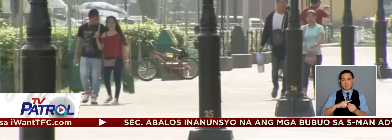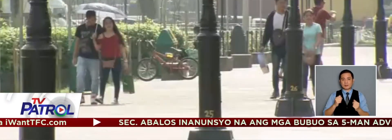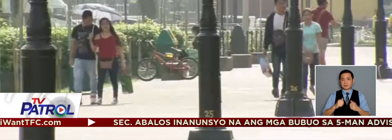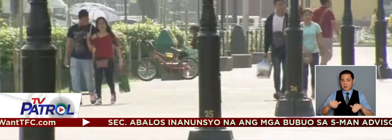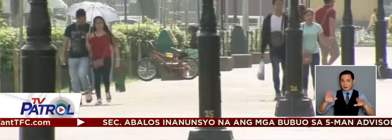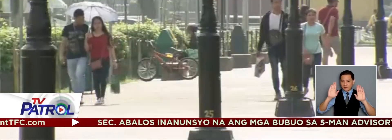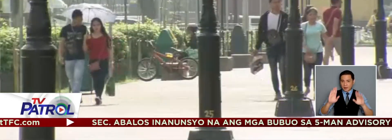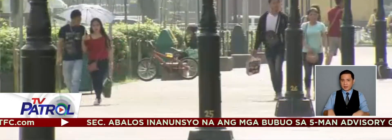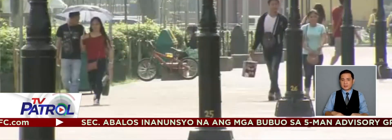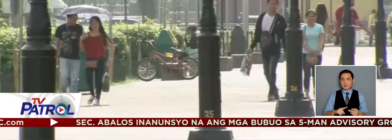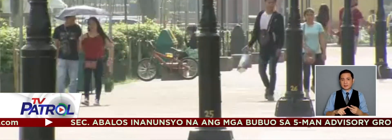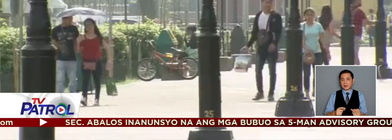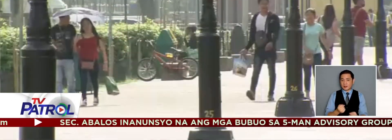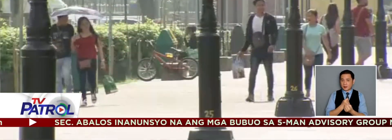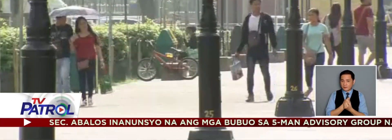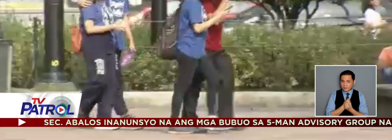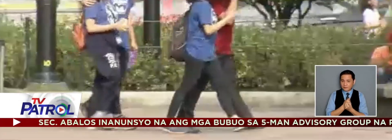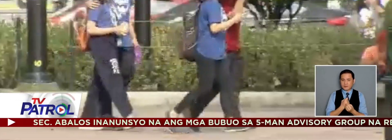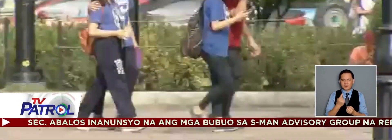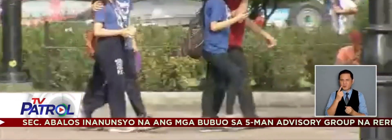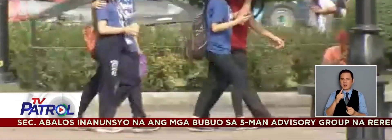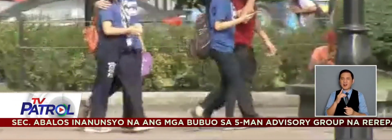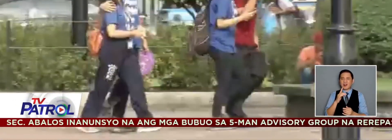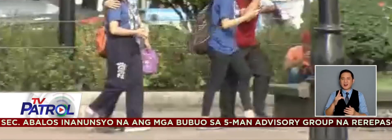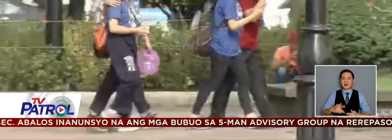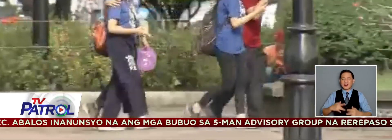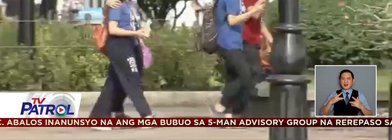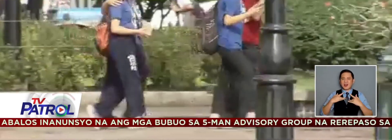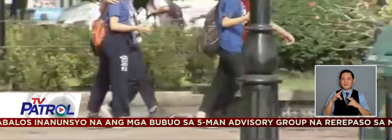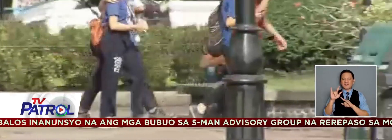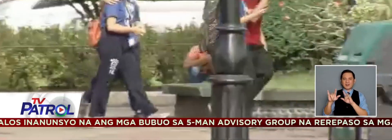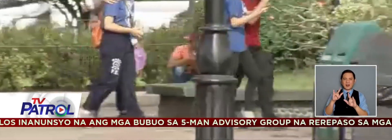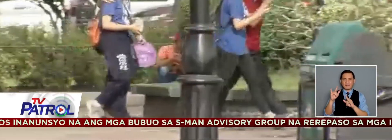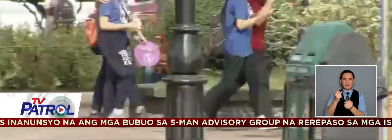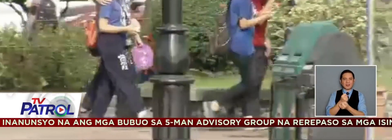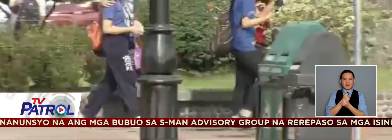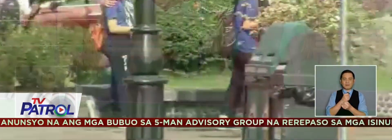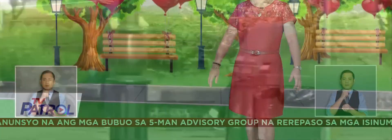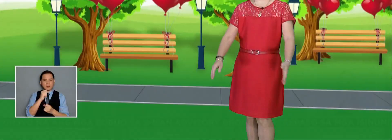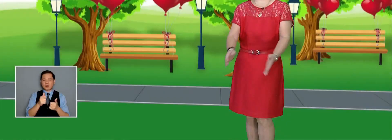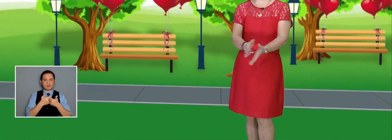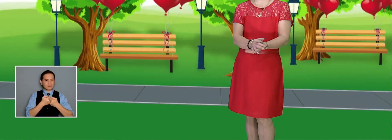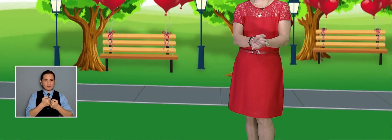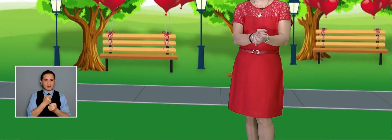is the life love na pinag-uusapan, not the romantic love.